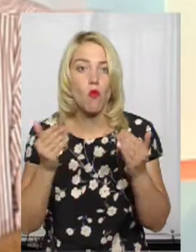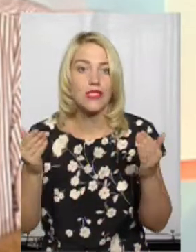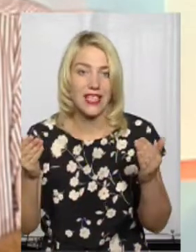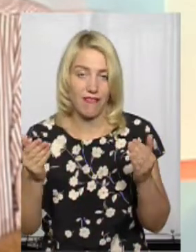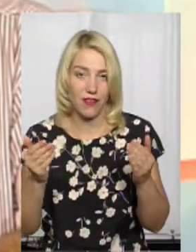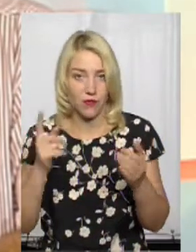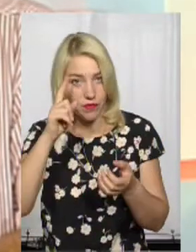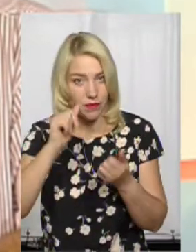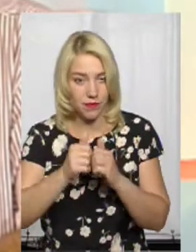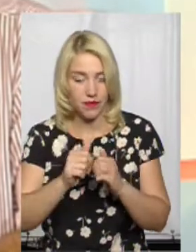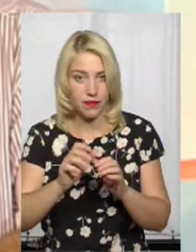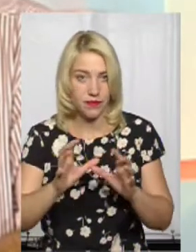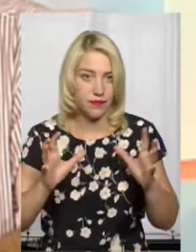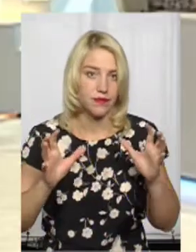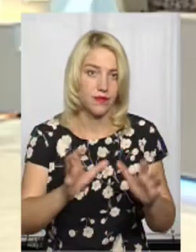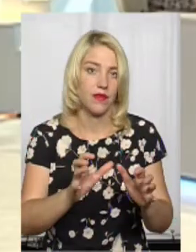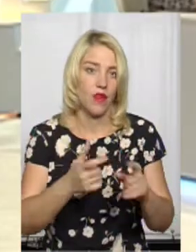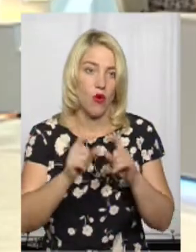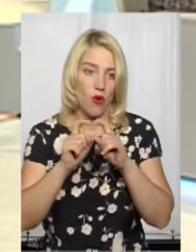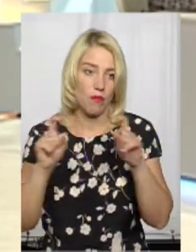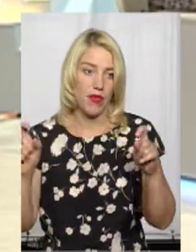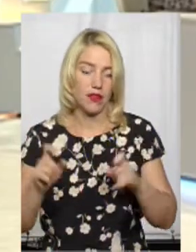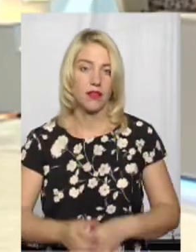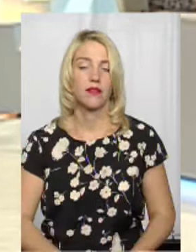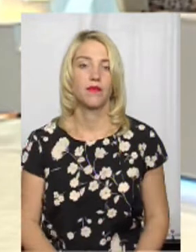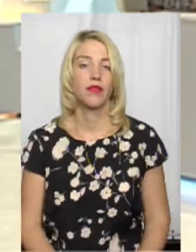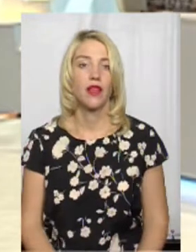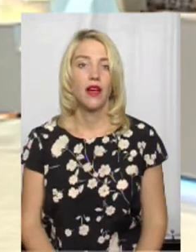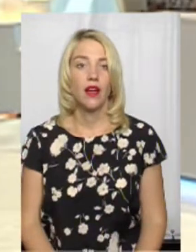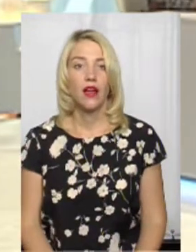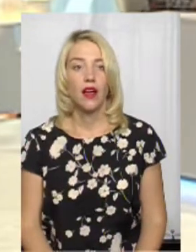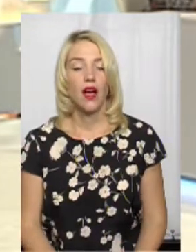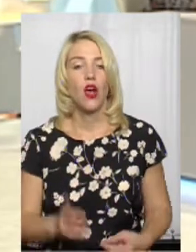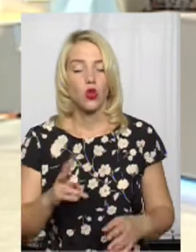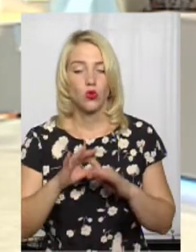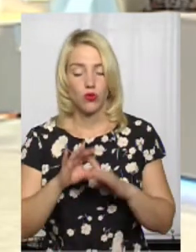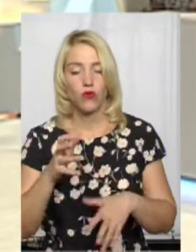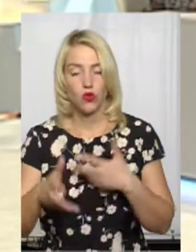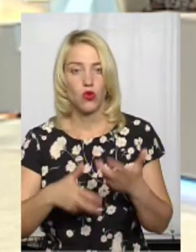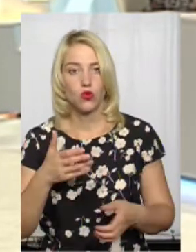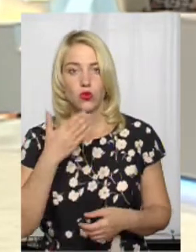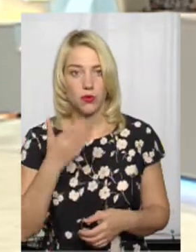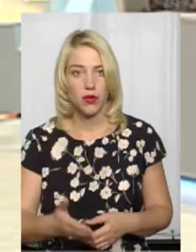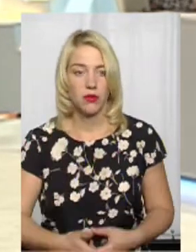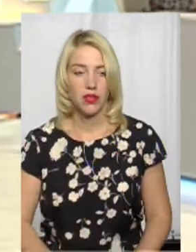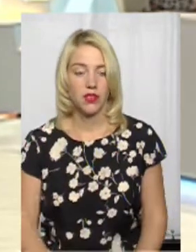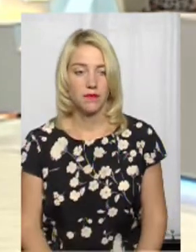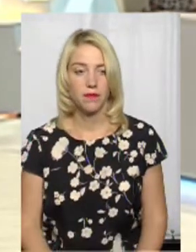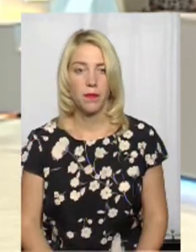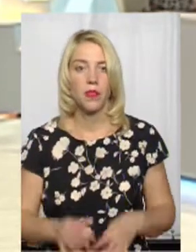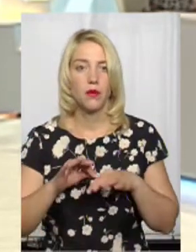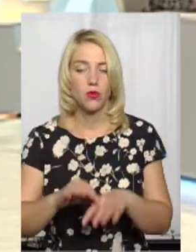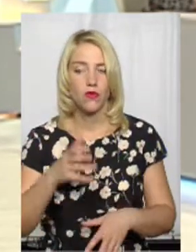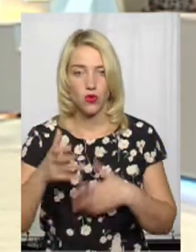музеїфікувати потім цей об'єкт. А хто проводить розкопки? Ну,